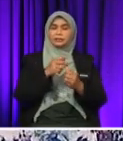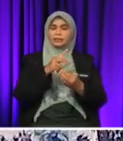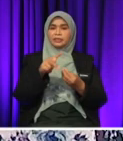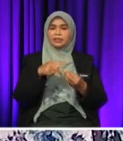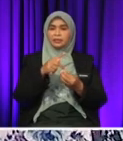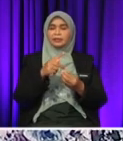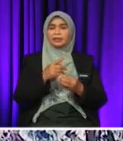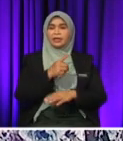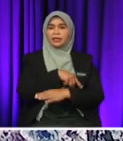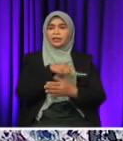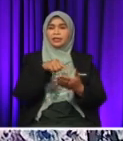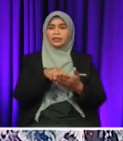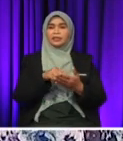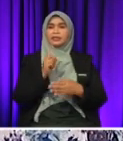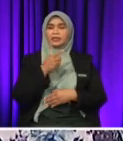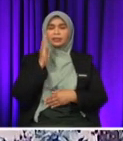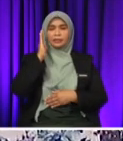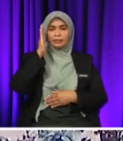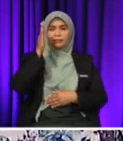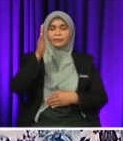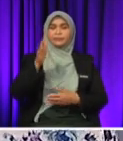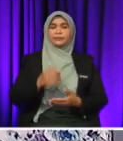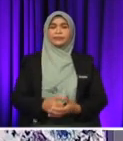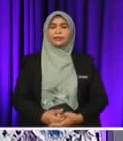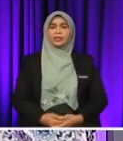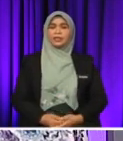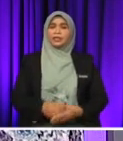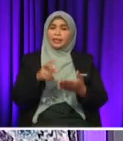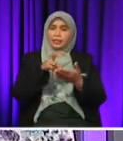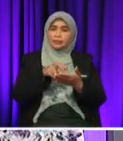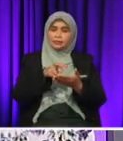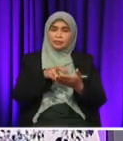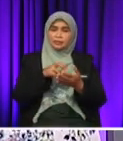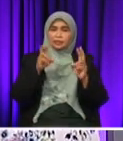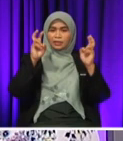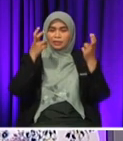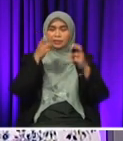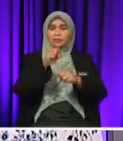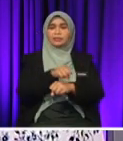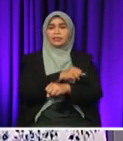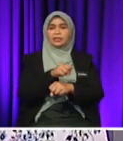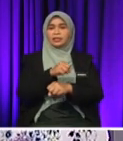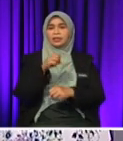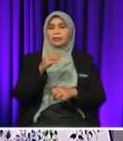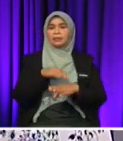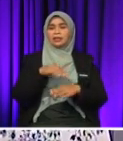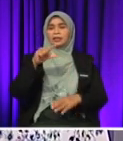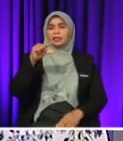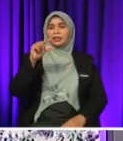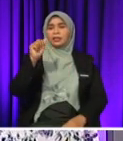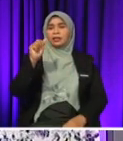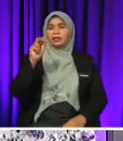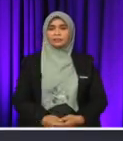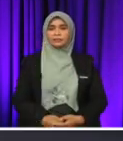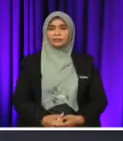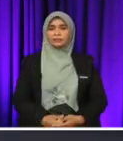pada hari ini kita akan mengkaji tajuk saja pada glaukoma ke Ahmad